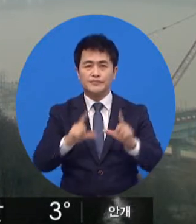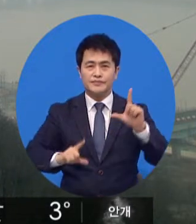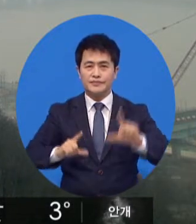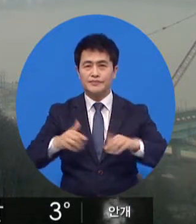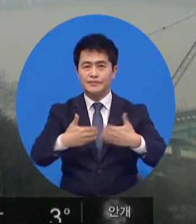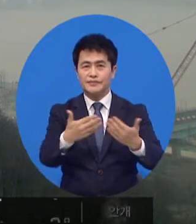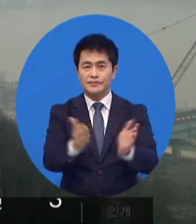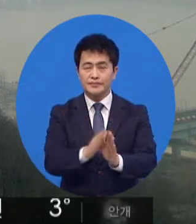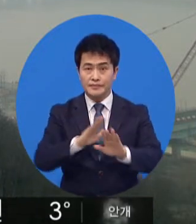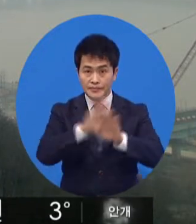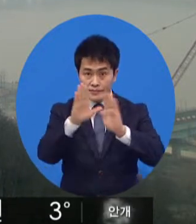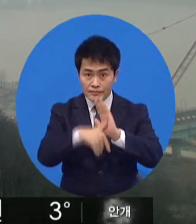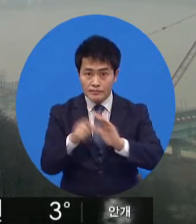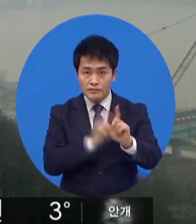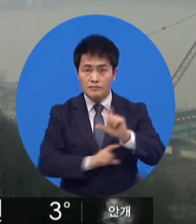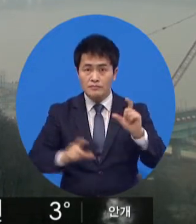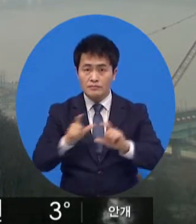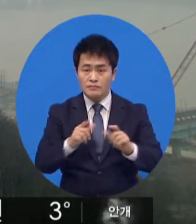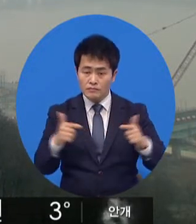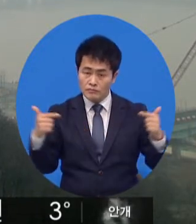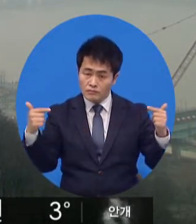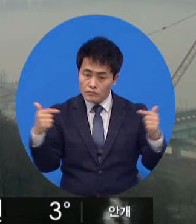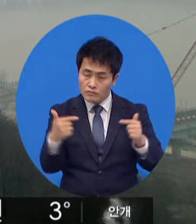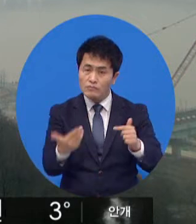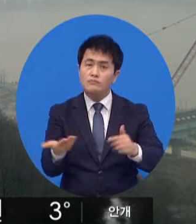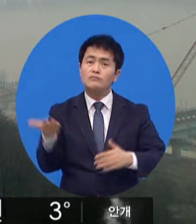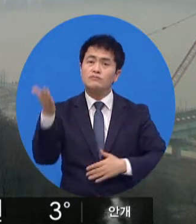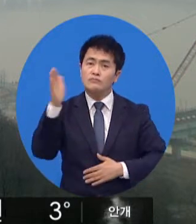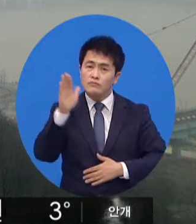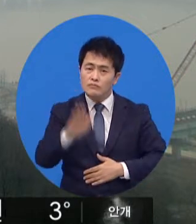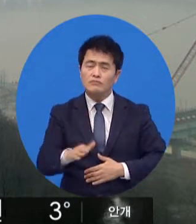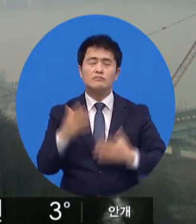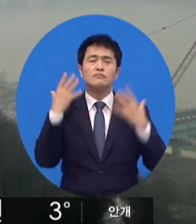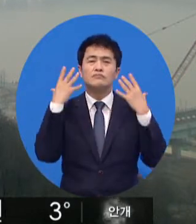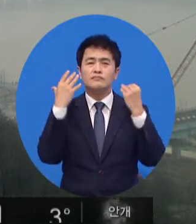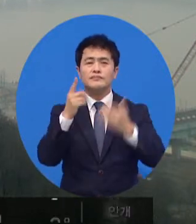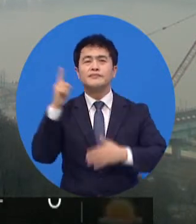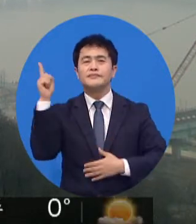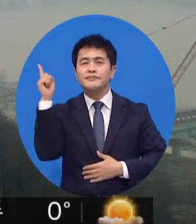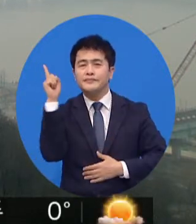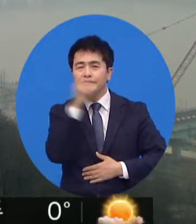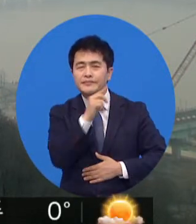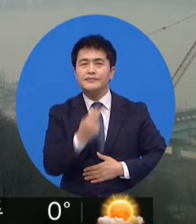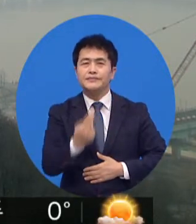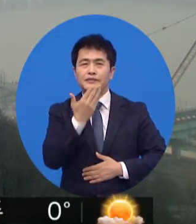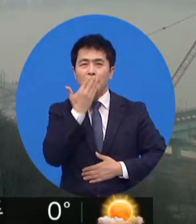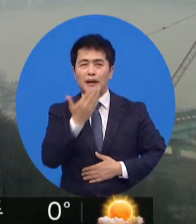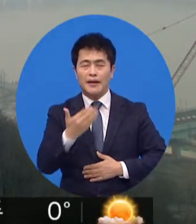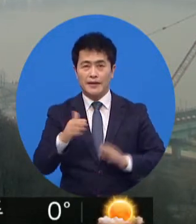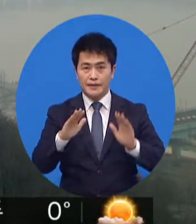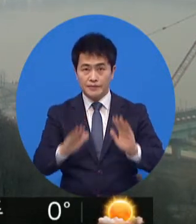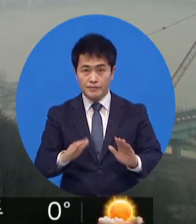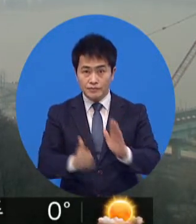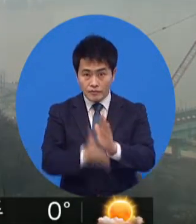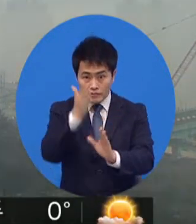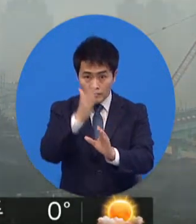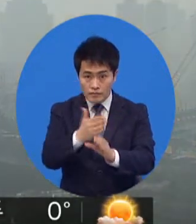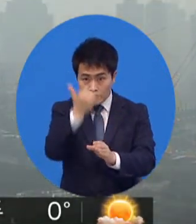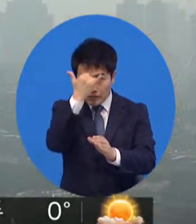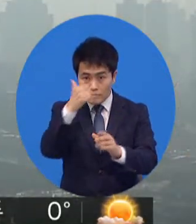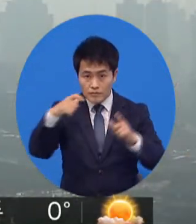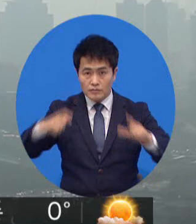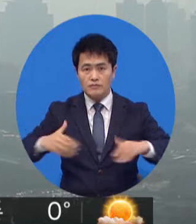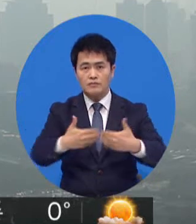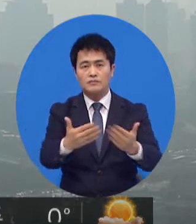있고요. 낮부터는 이보다 농도가 살짝 떨어지긴 하더라도 여전히 나쁨 수준을 웃돌겠습니다. 수도권을 포함한 충청도